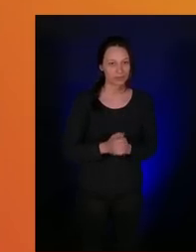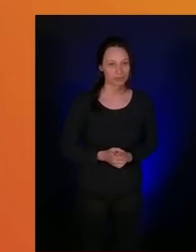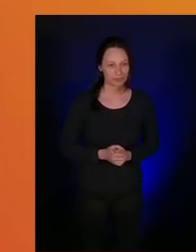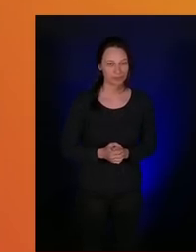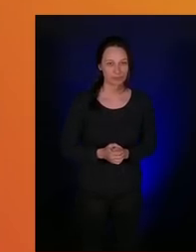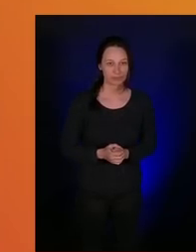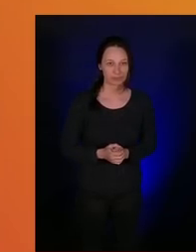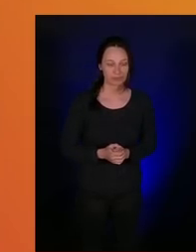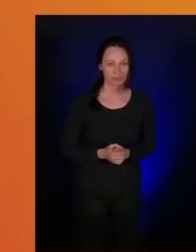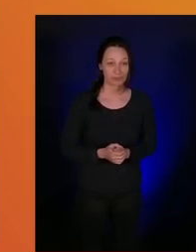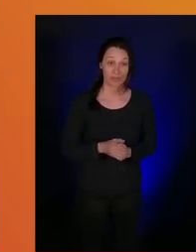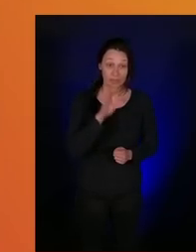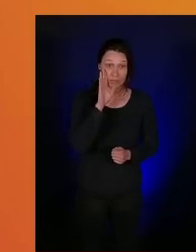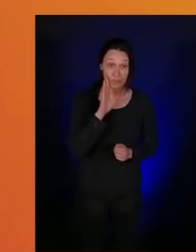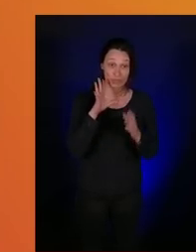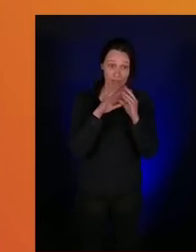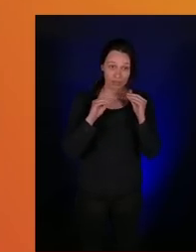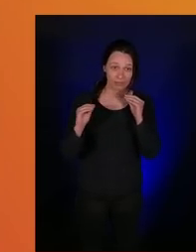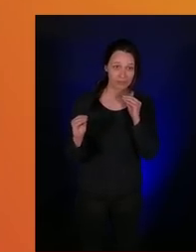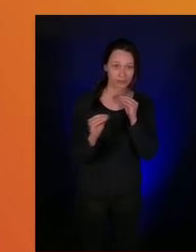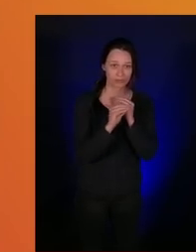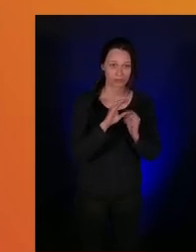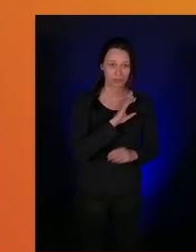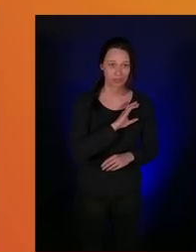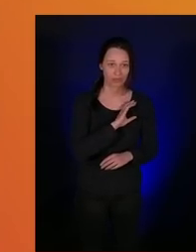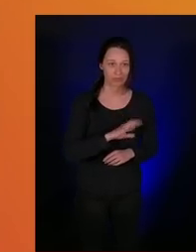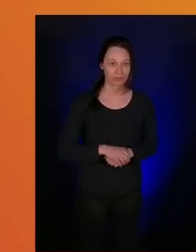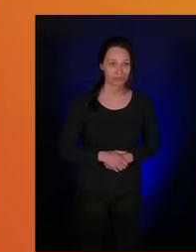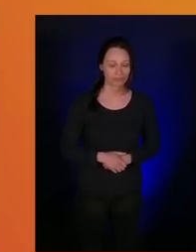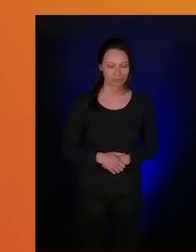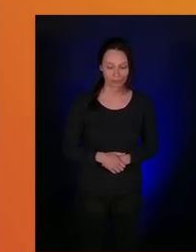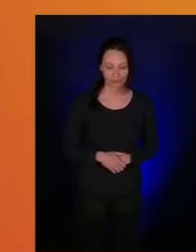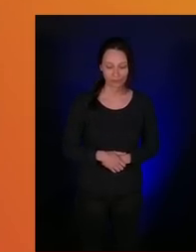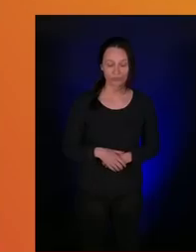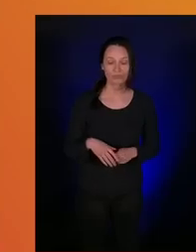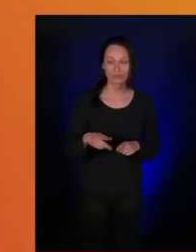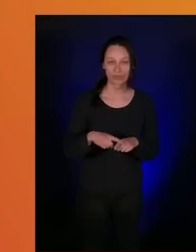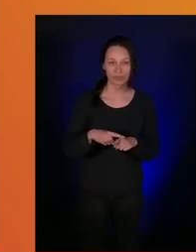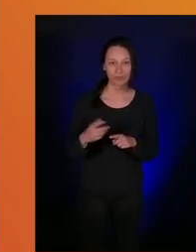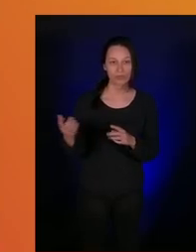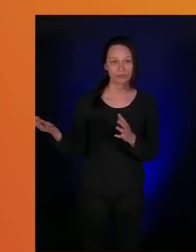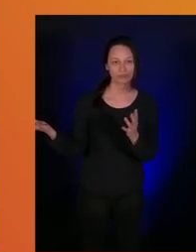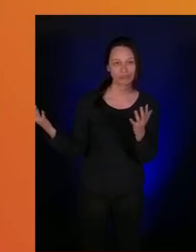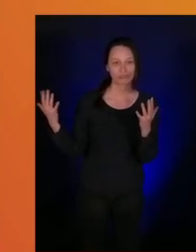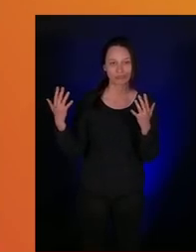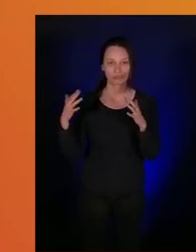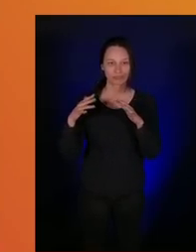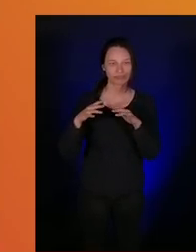en silence, s'il vous plaît. Voilà, progressivement, on s'achemine vers nos places